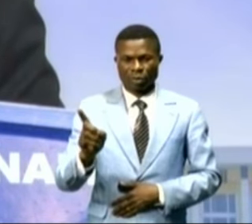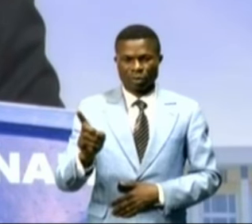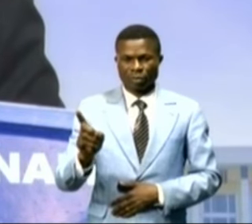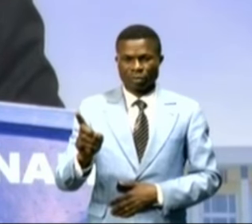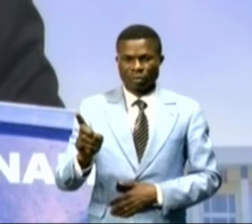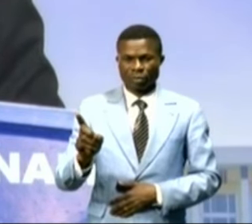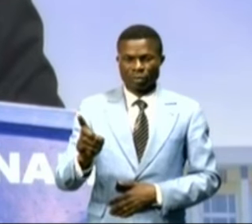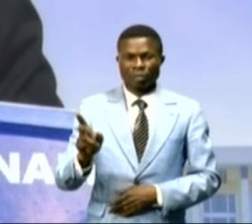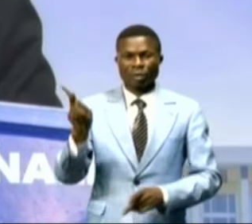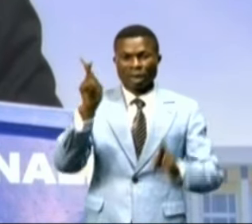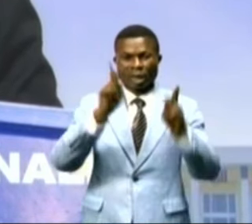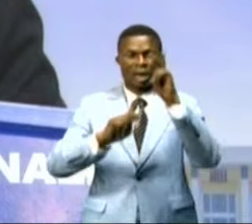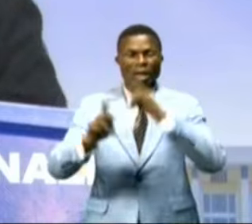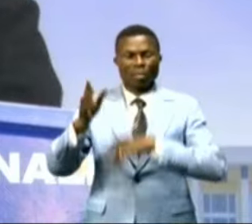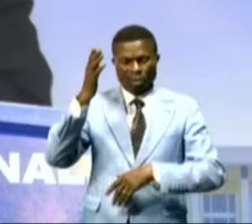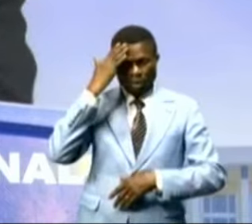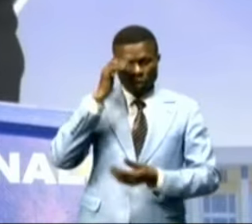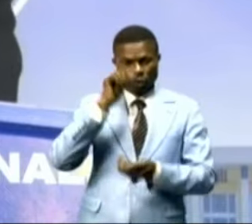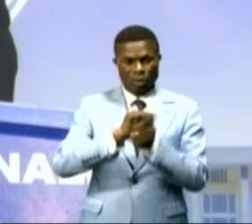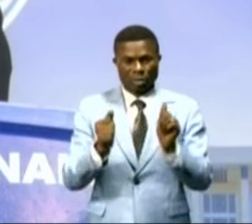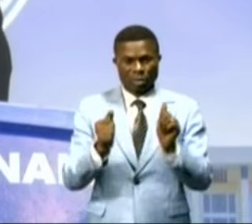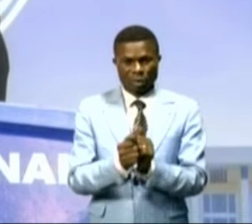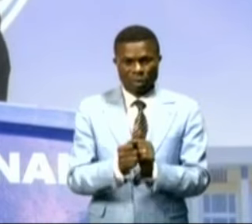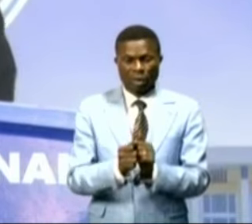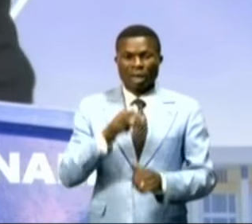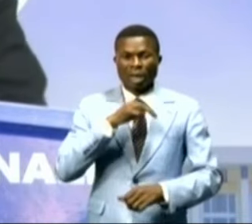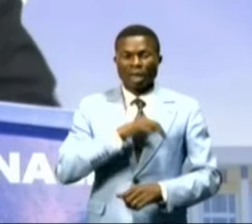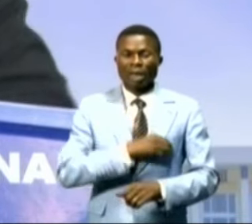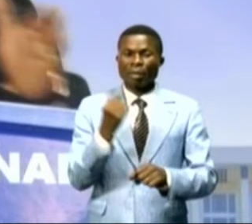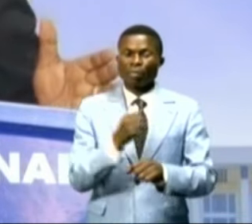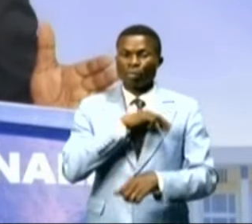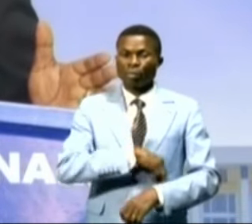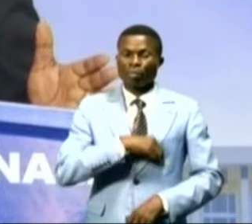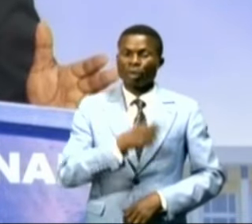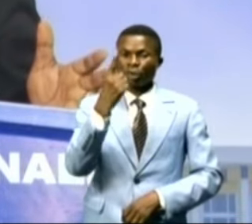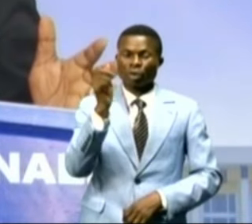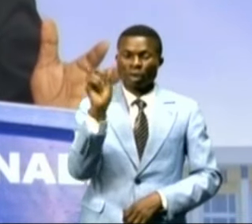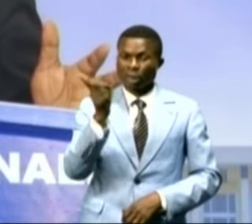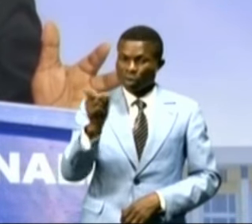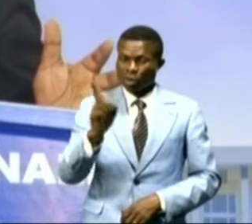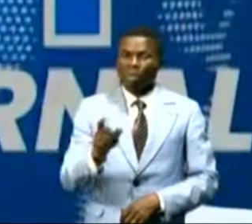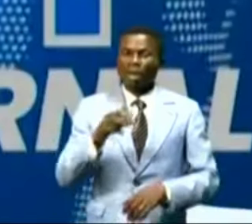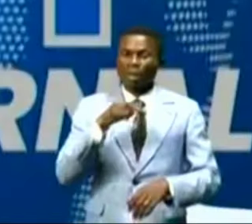peuple est informé qu'il ne s'agit pas d'une seule mission, mais de 3 missions.